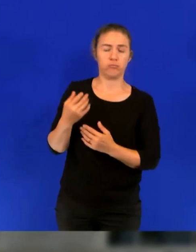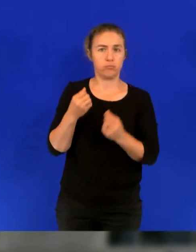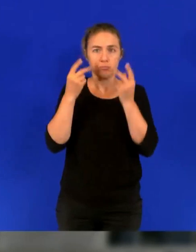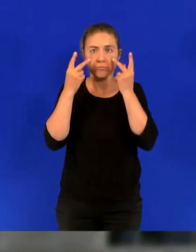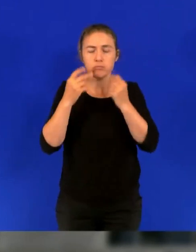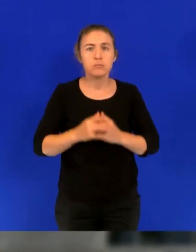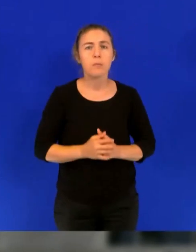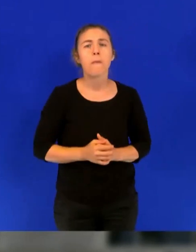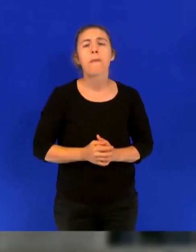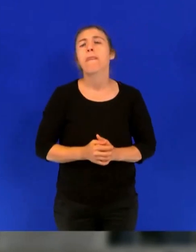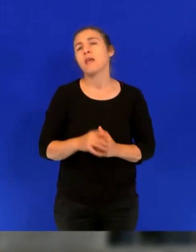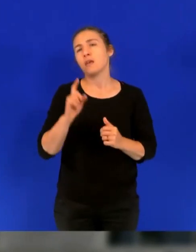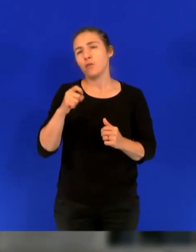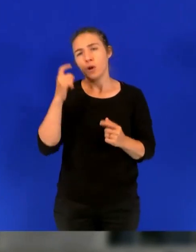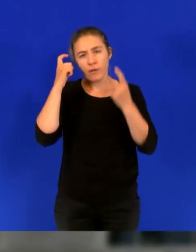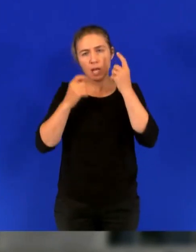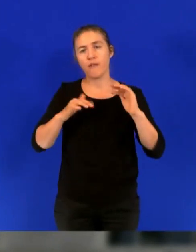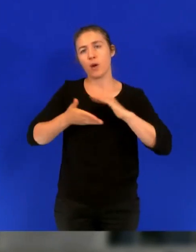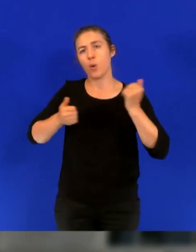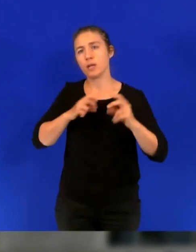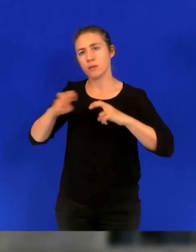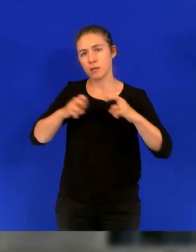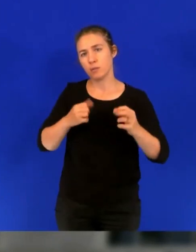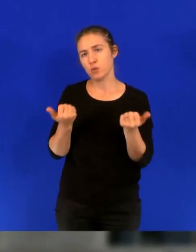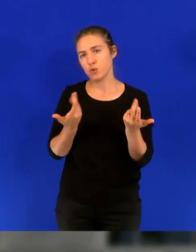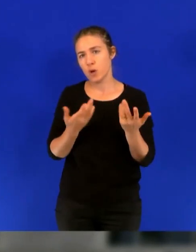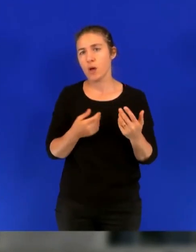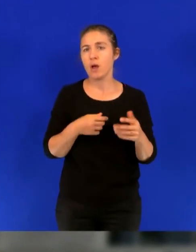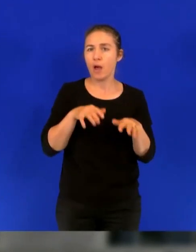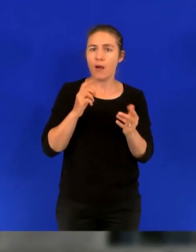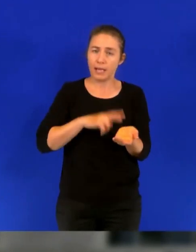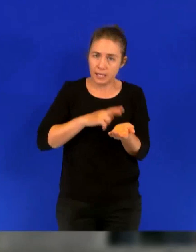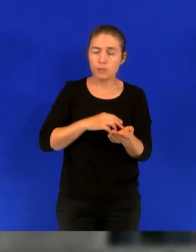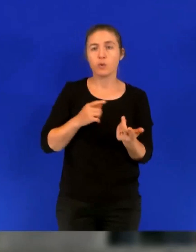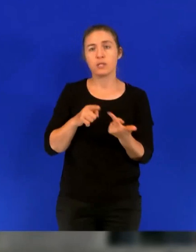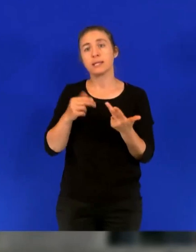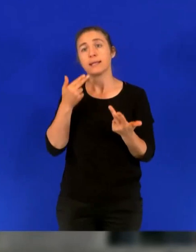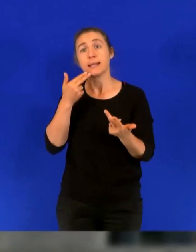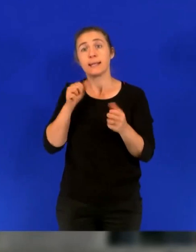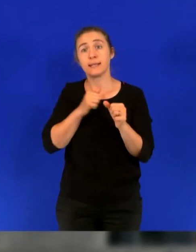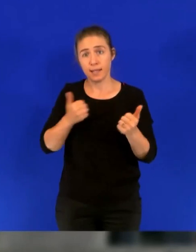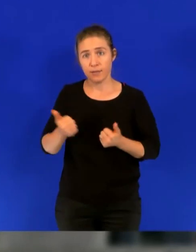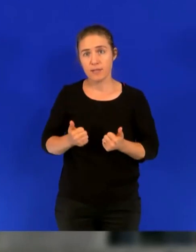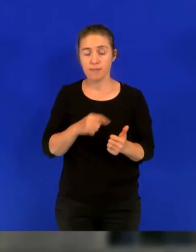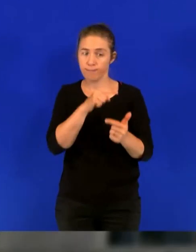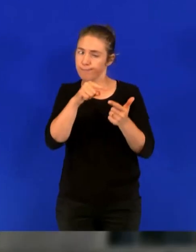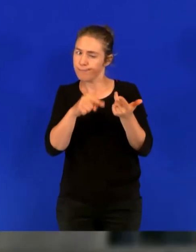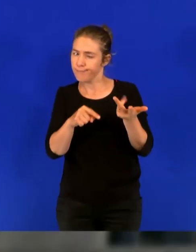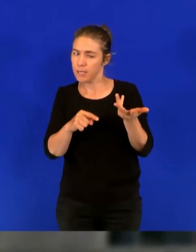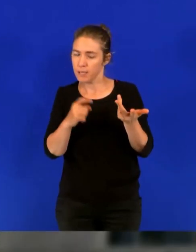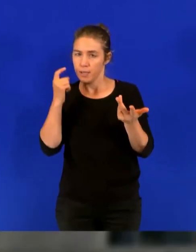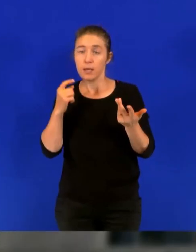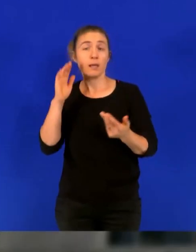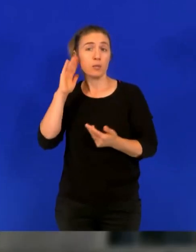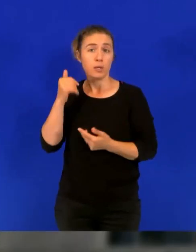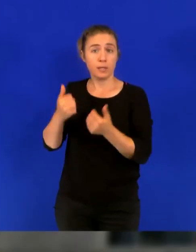termes d'intermodalité, de fréquence, de maillage territorial et de qualité de service. C'est à cette condition que nous pourrons répondre aux défis de